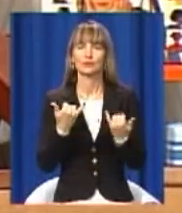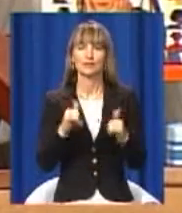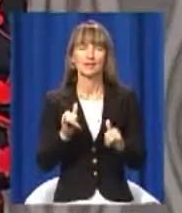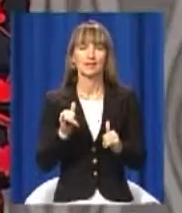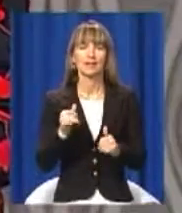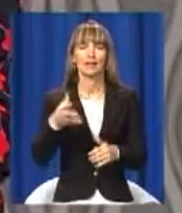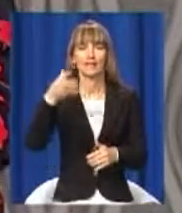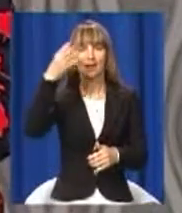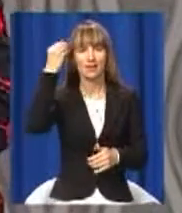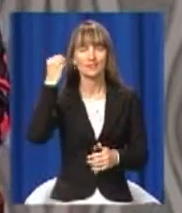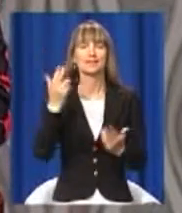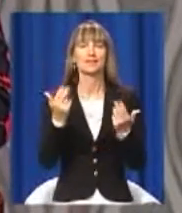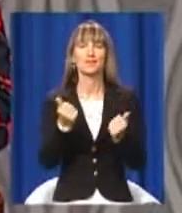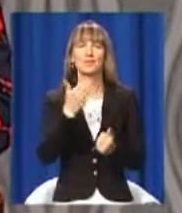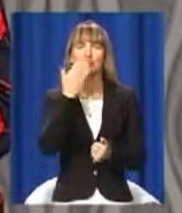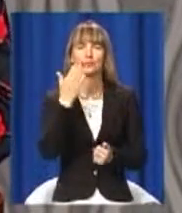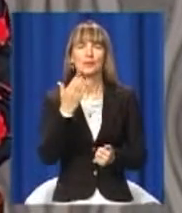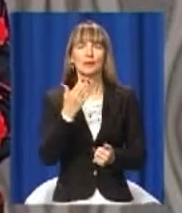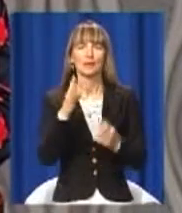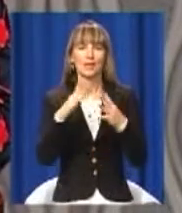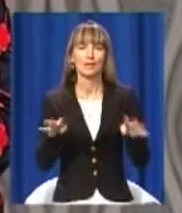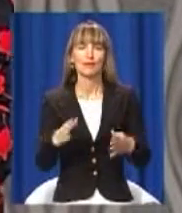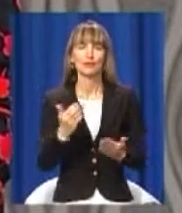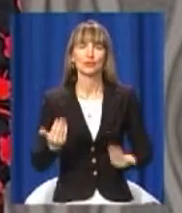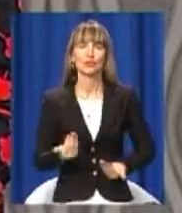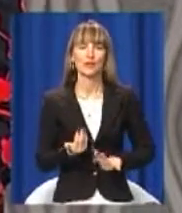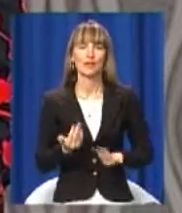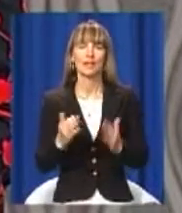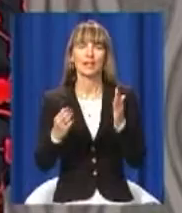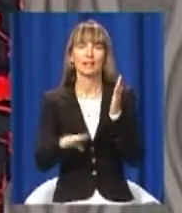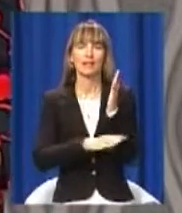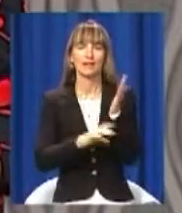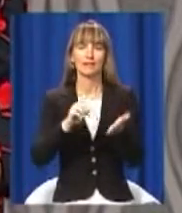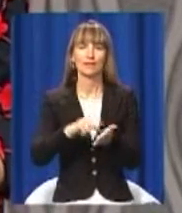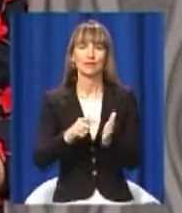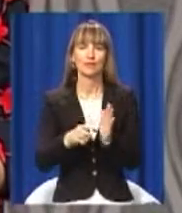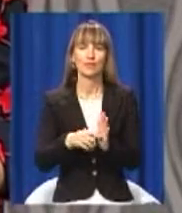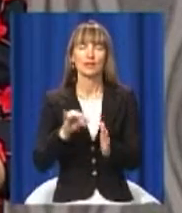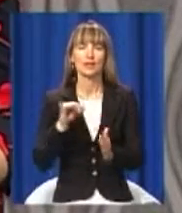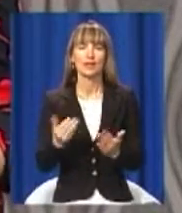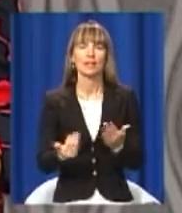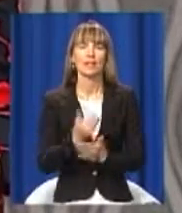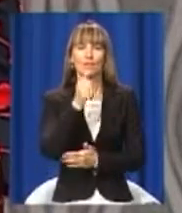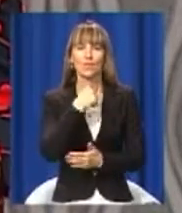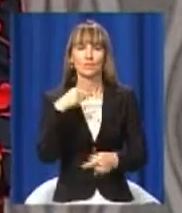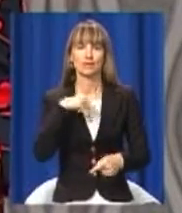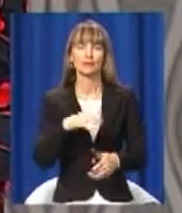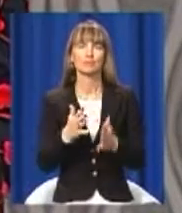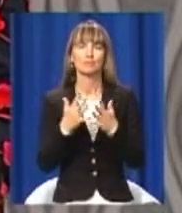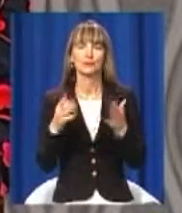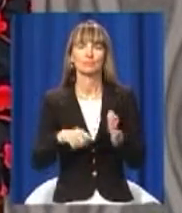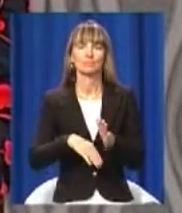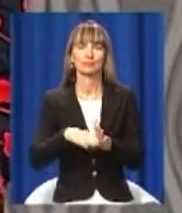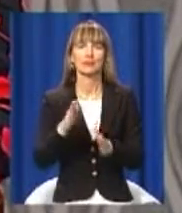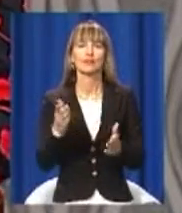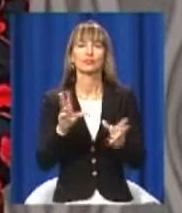атмосфери. Ну, також, і запах хвої, взагалі, живе дерево в кімнаті або в будинку, це дуже таки, і новорічний настрій, він більше покращується. Як ти